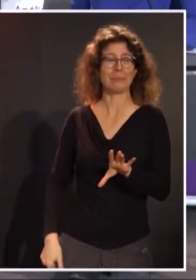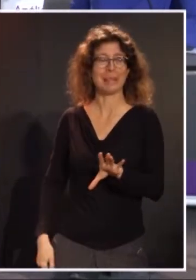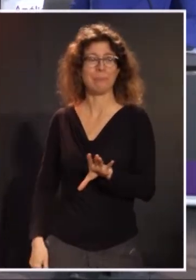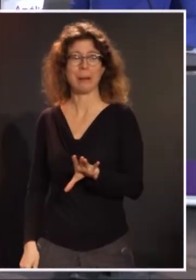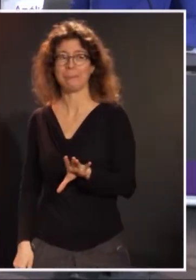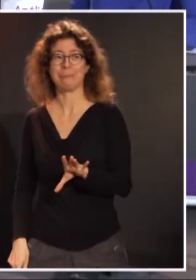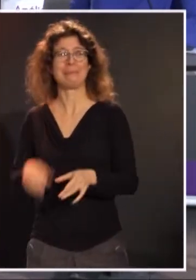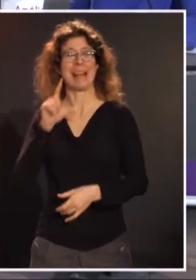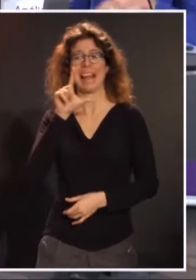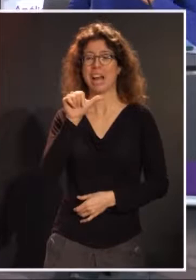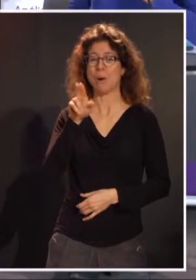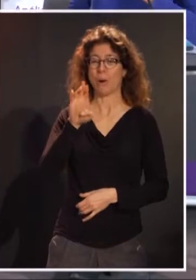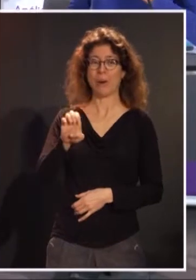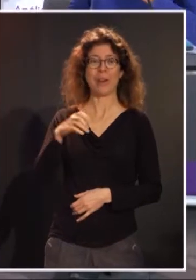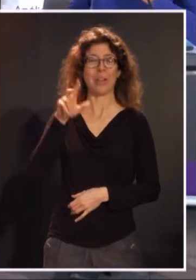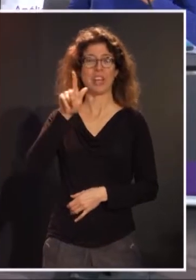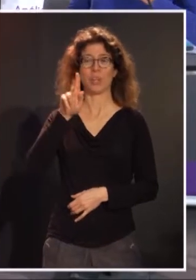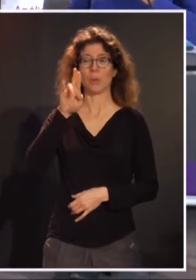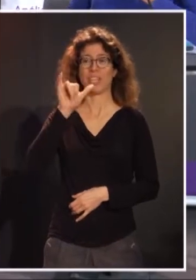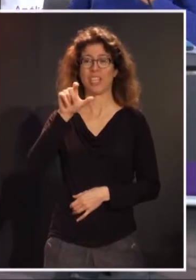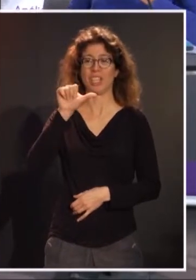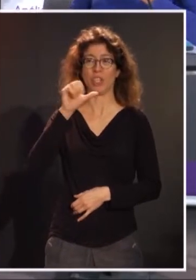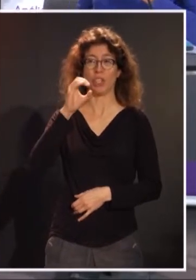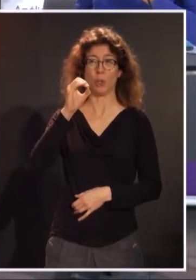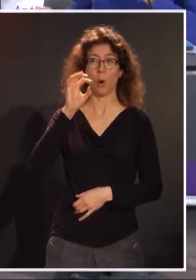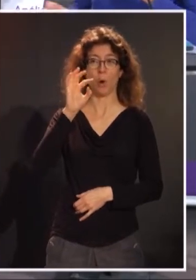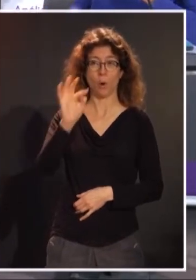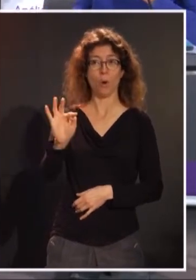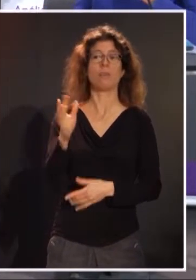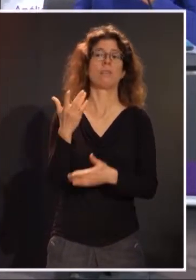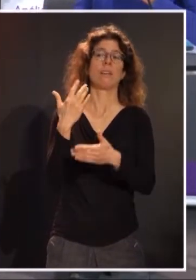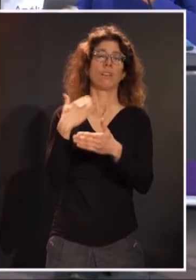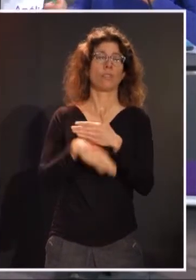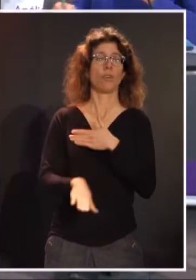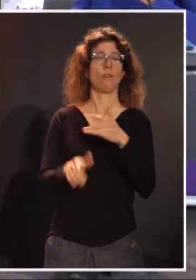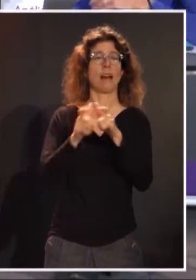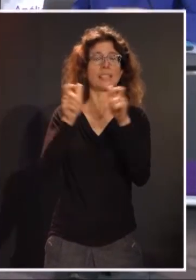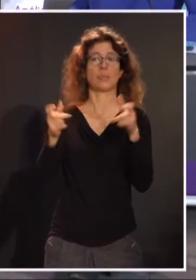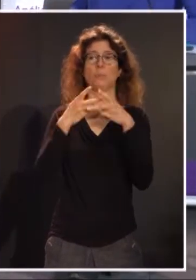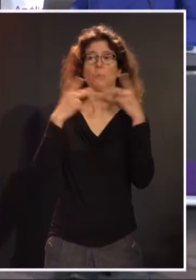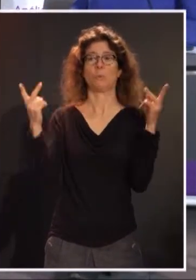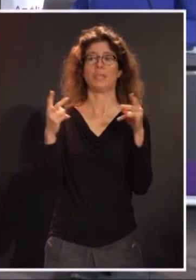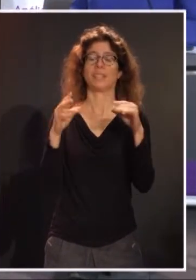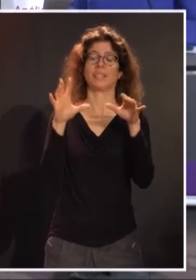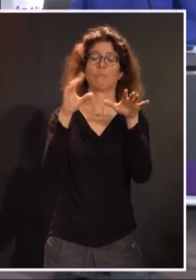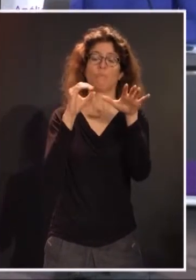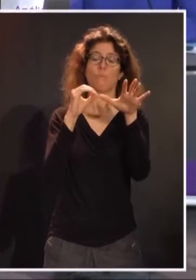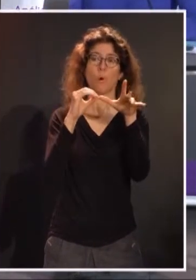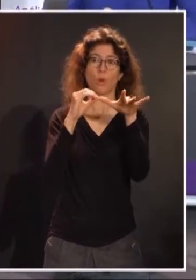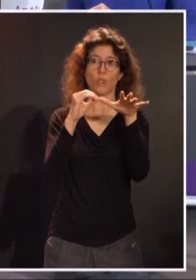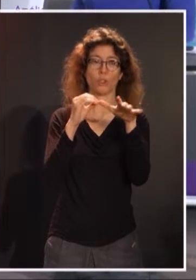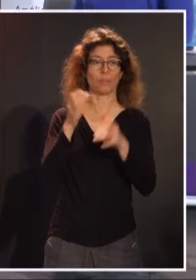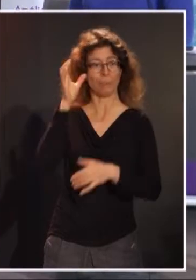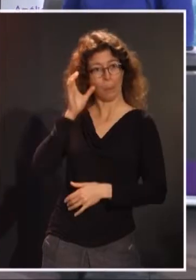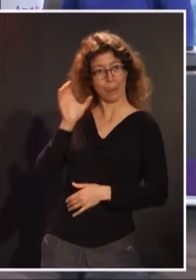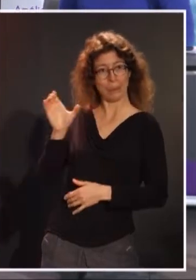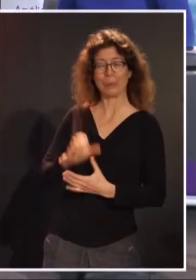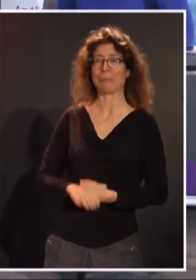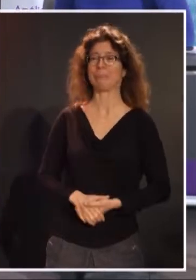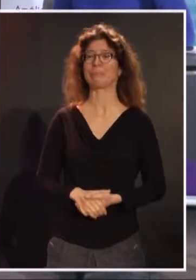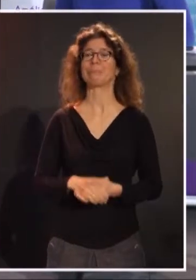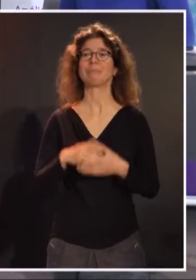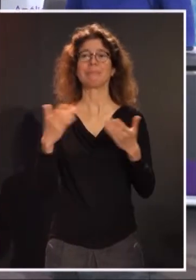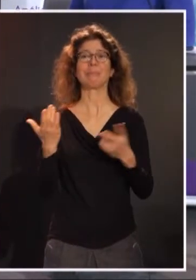ergothérapeute à l'Institut public au sens. Donc, on vous écoute. Alors, dans